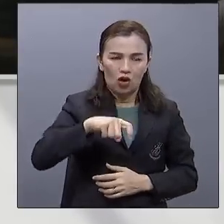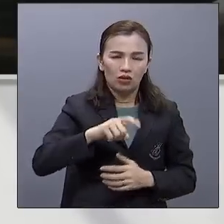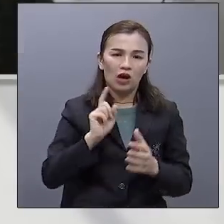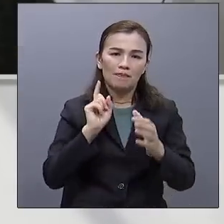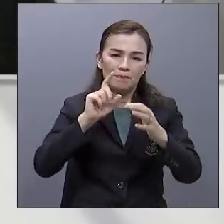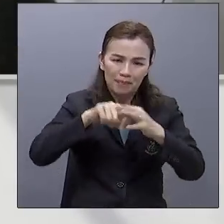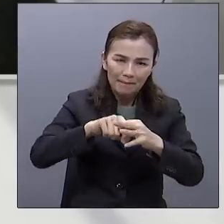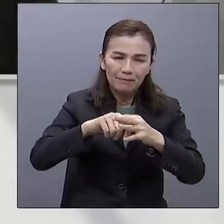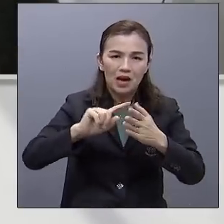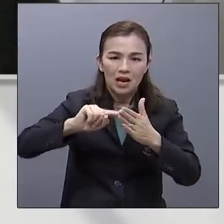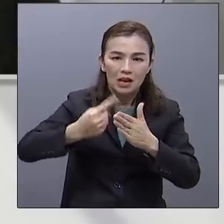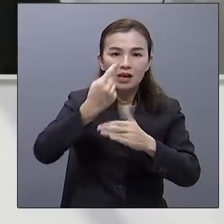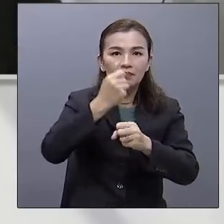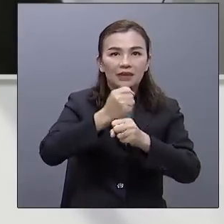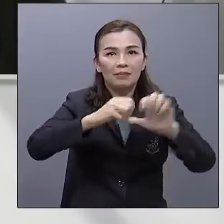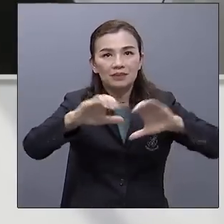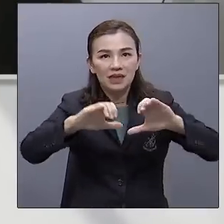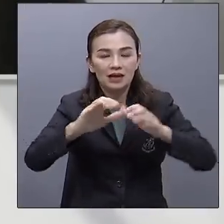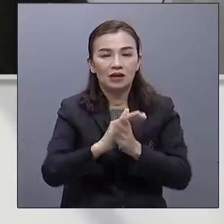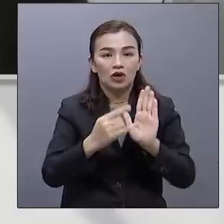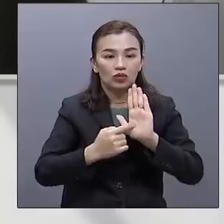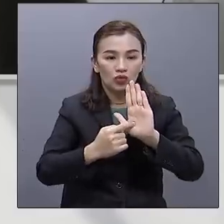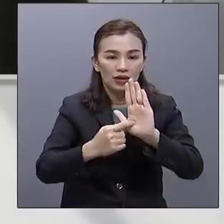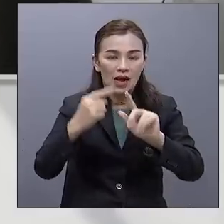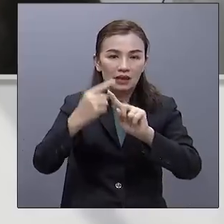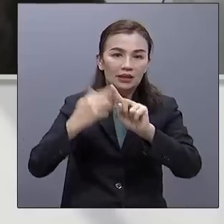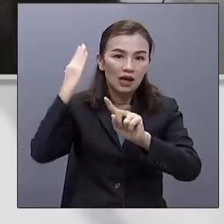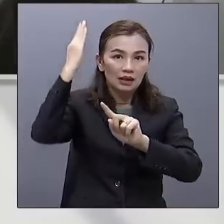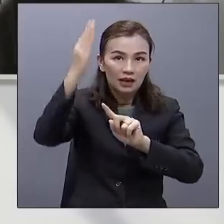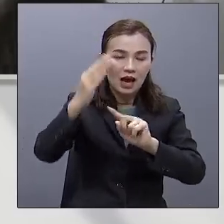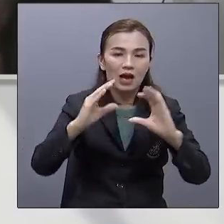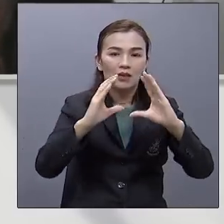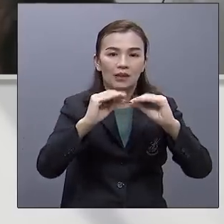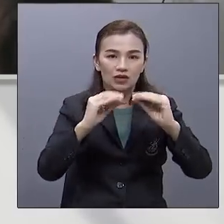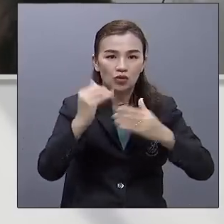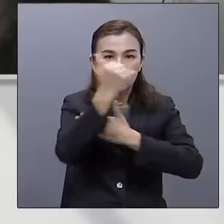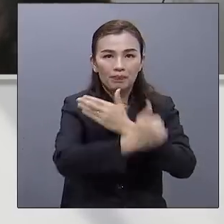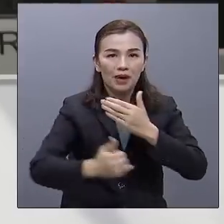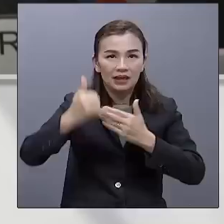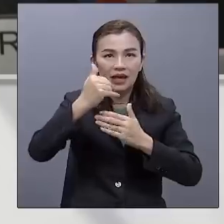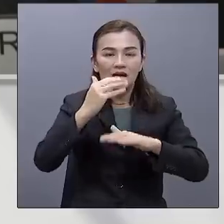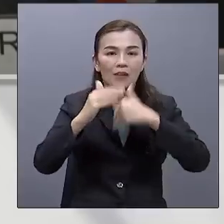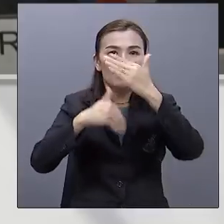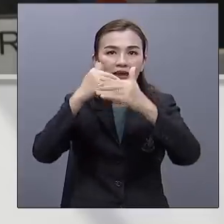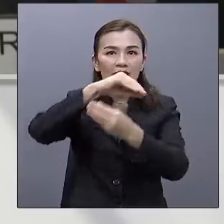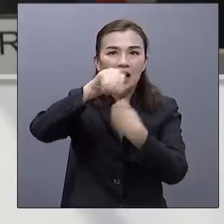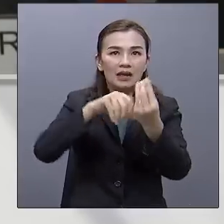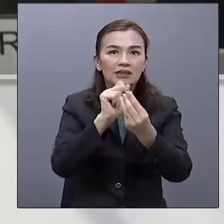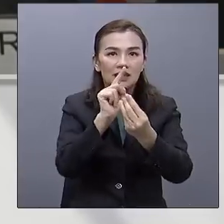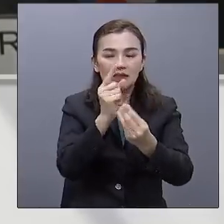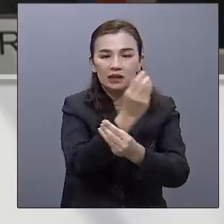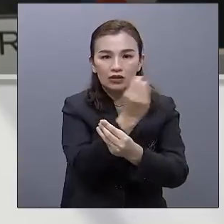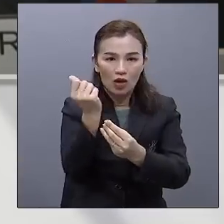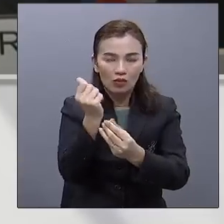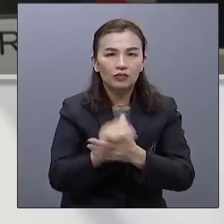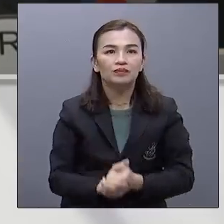ริ่มนะคะอย่างเช่นในเดือนหน้าที่จะมีการประชุมบริกส์หรือกลุ่มประเทศที่มีการพัฒนาทางเศรษฐกิจอย่างรวดเร็วค่ะซึ่ง